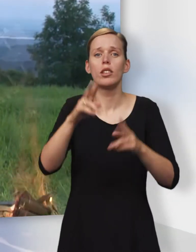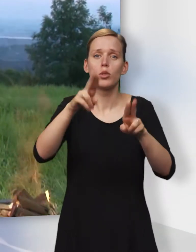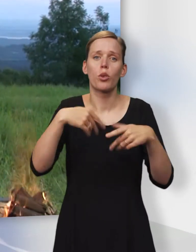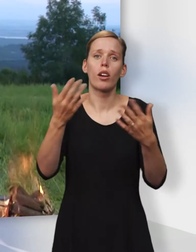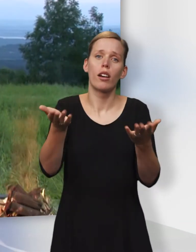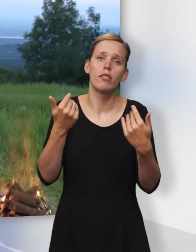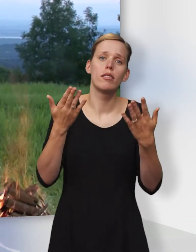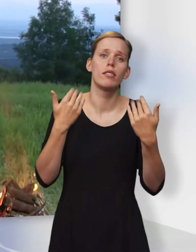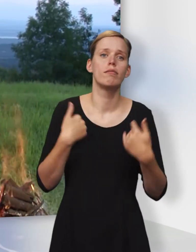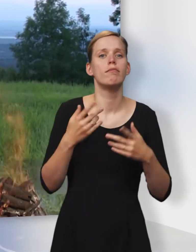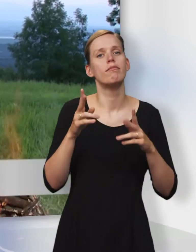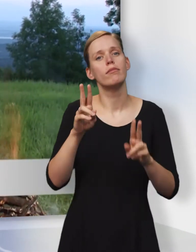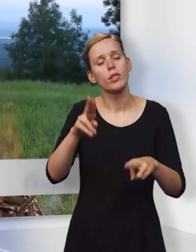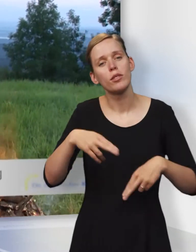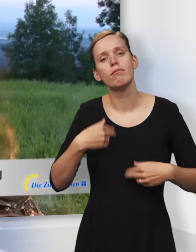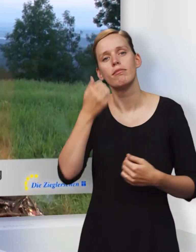me.